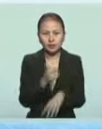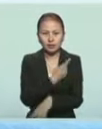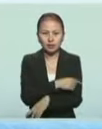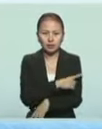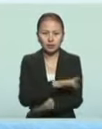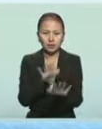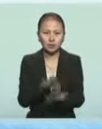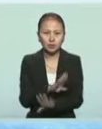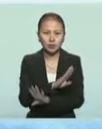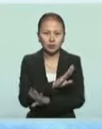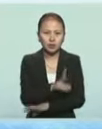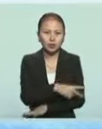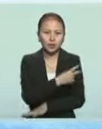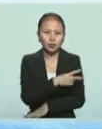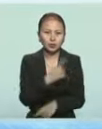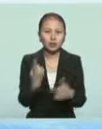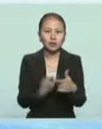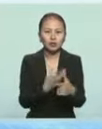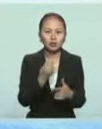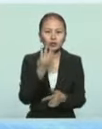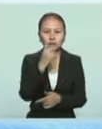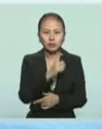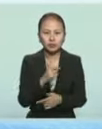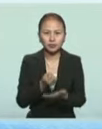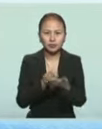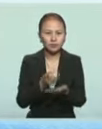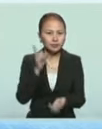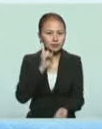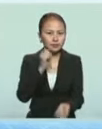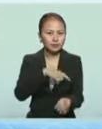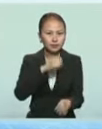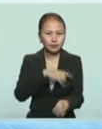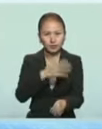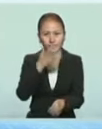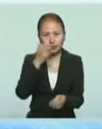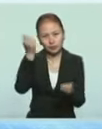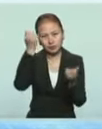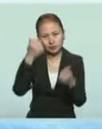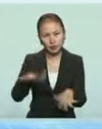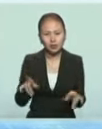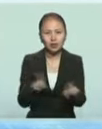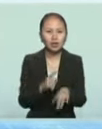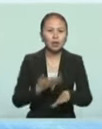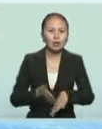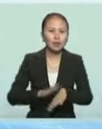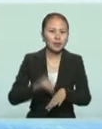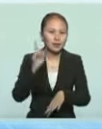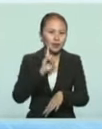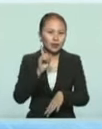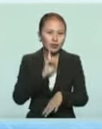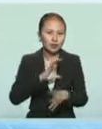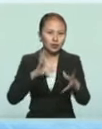жан тәсілім еткен. Дәрігерлердің мәліметінше тағы 4 адам жан сақтау бөлімінде ес-түссіз жатыр. Екеуінің халі ауыр деп